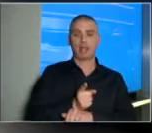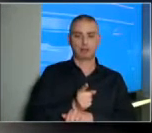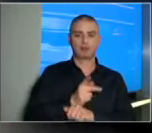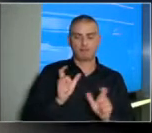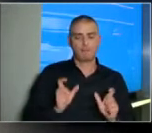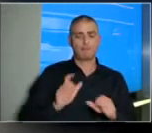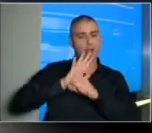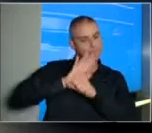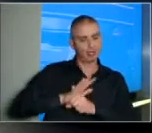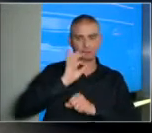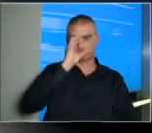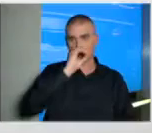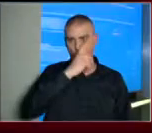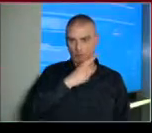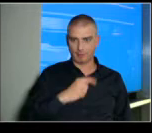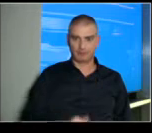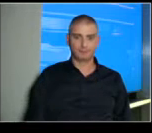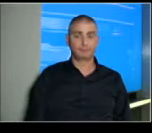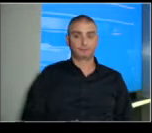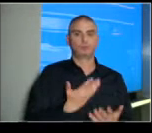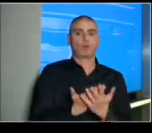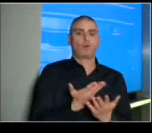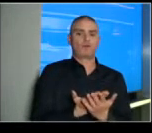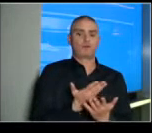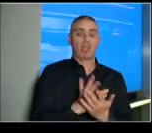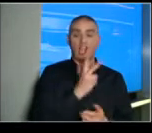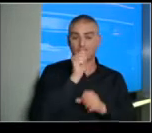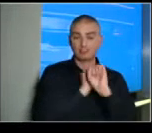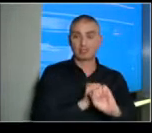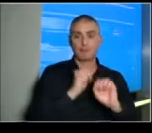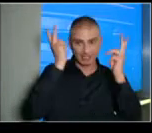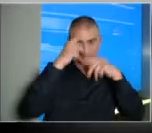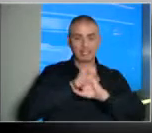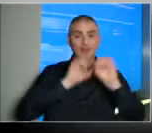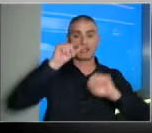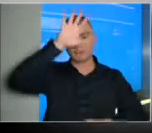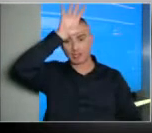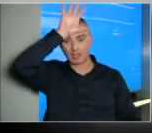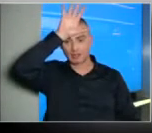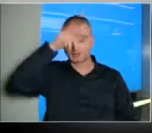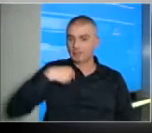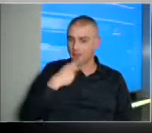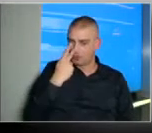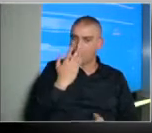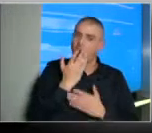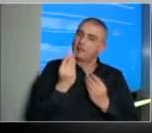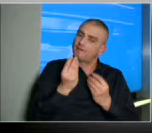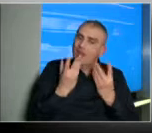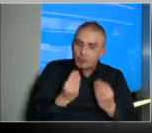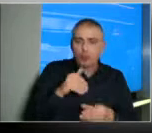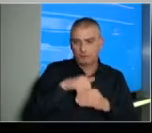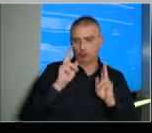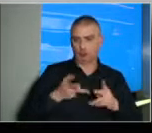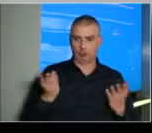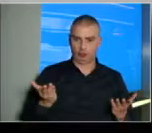ובלם את הלחצים מצד אובמה. עובדה, גנץ תמך בהסכם הגרעין עם איראן. But I also see the half full part of the glass